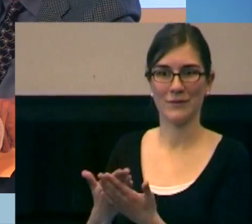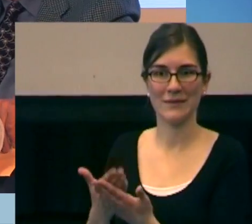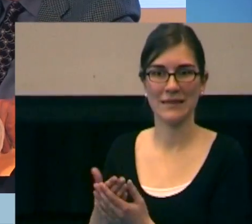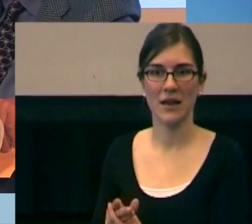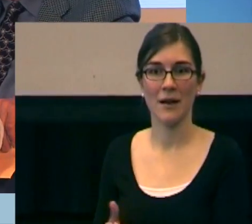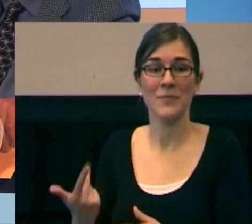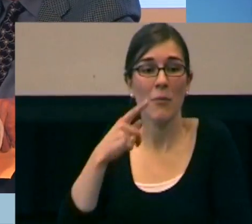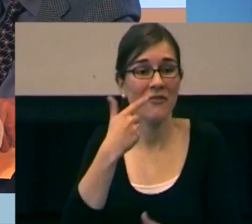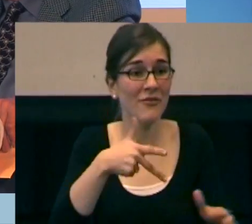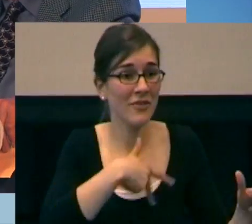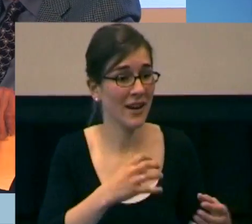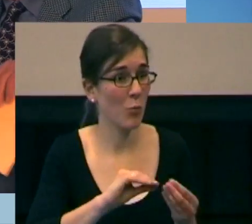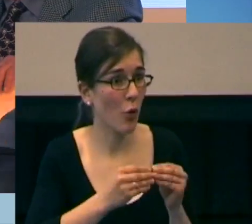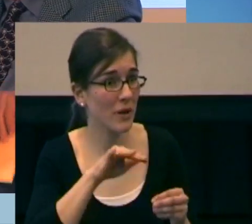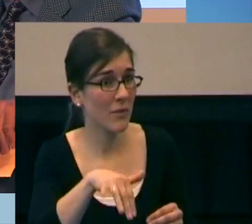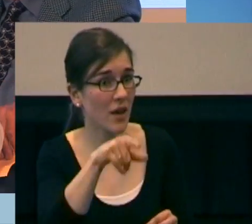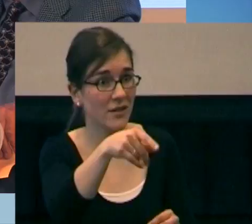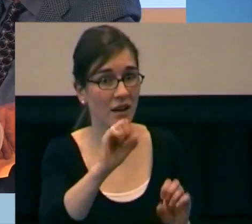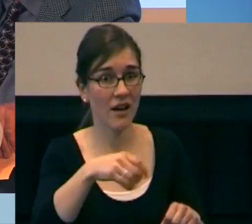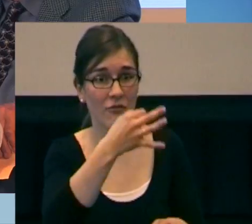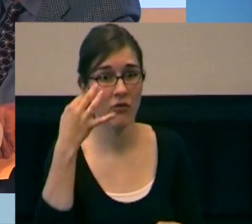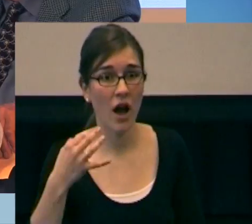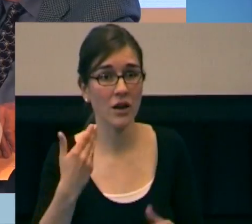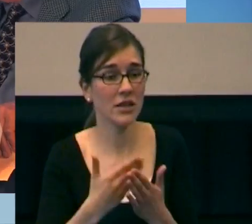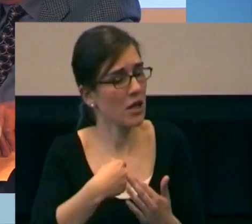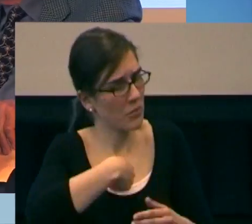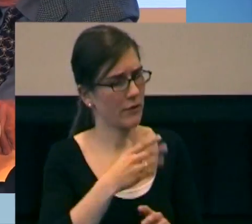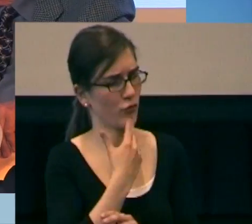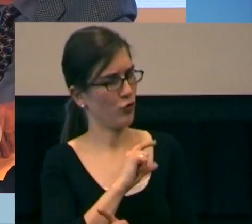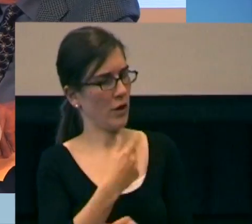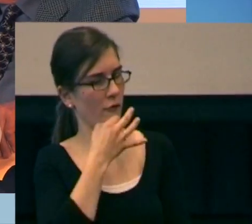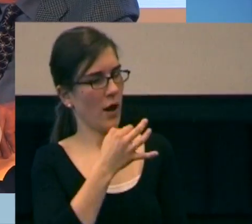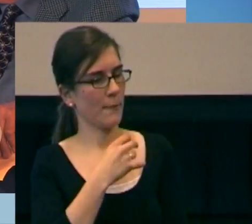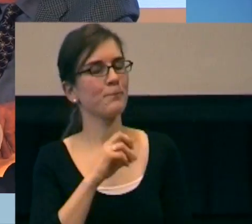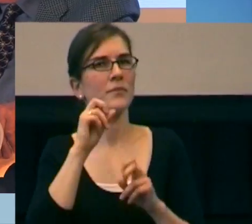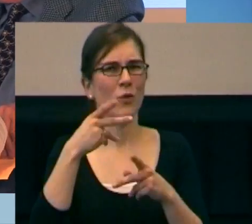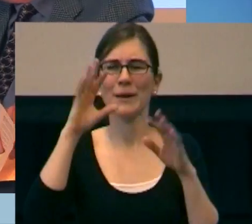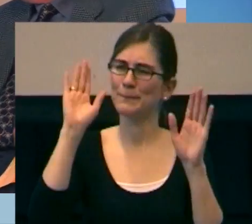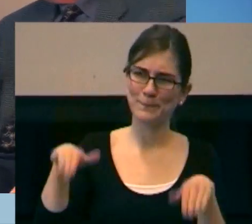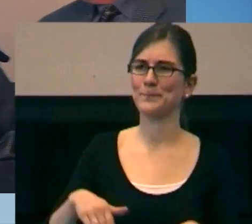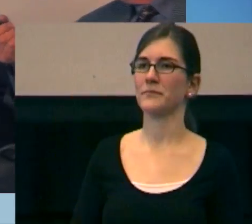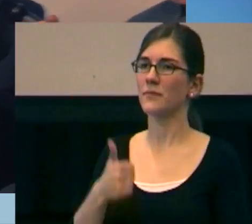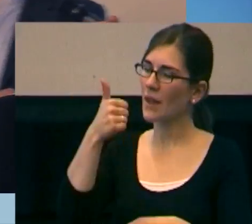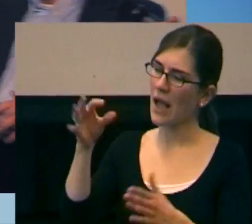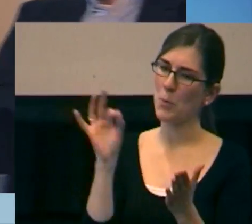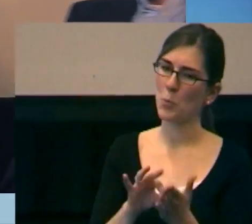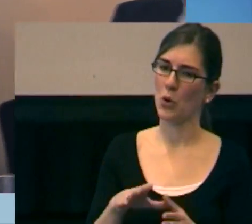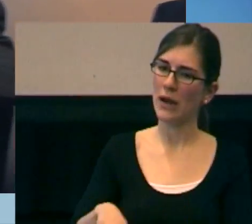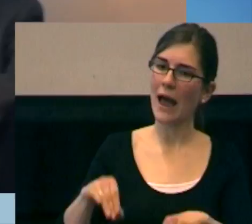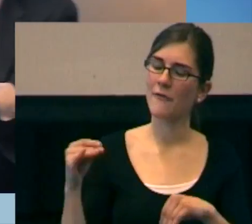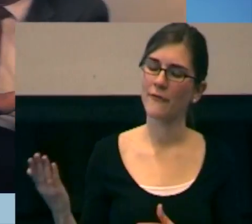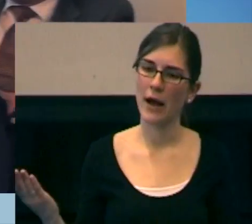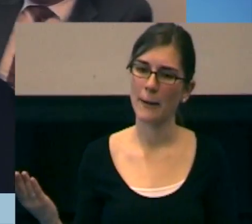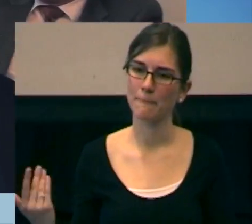dem sollten wir die Chance geben deshalb verzichte ich auf weitere Worte Lassen Sie uns doch bitte mal mit einem Punkt anfangen der mich als